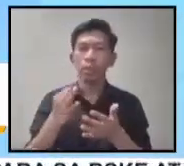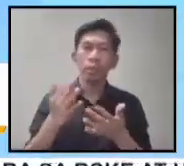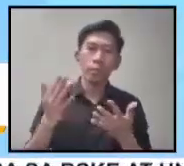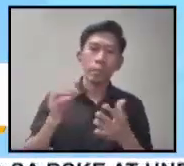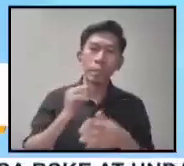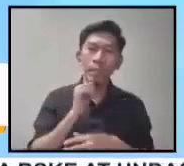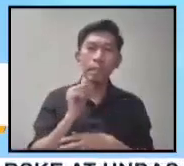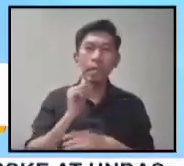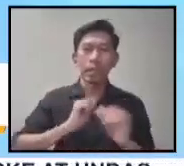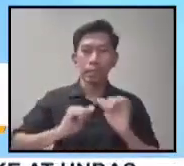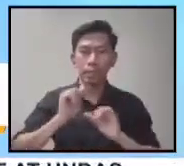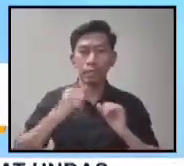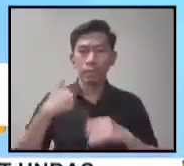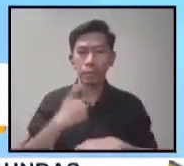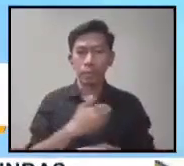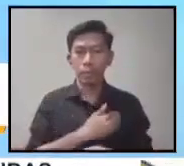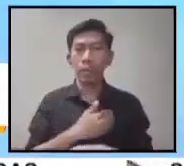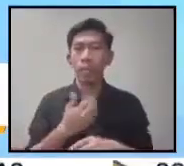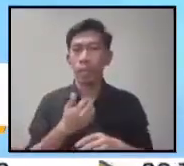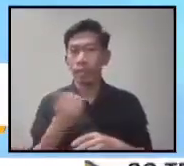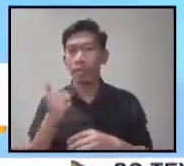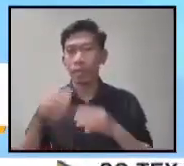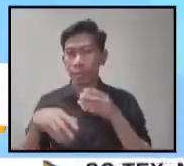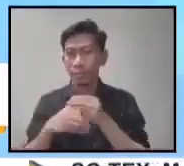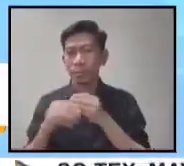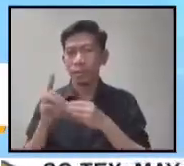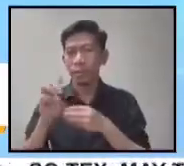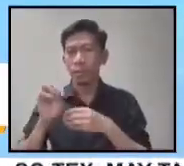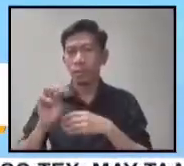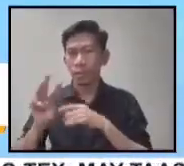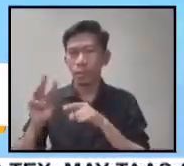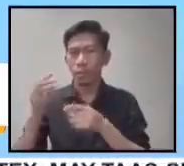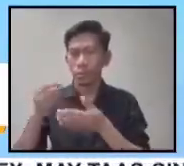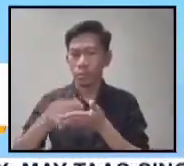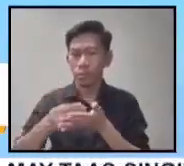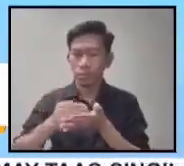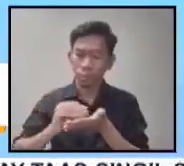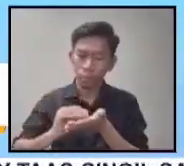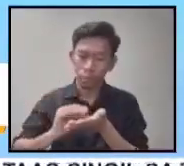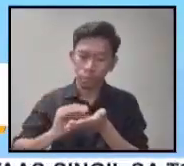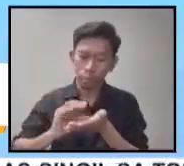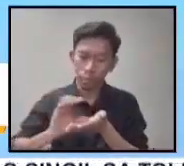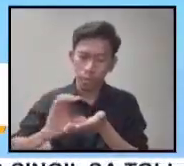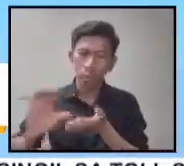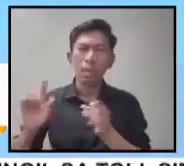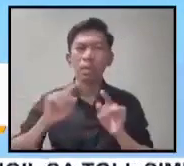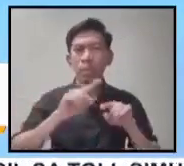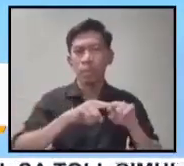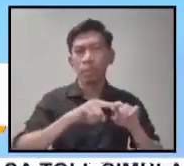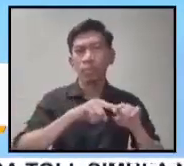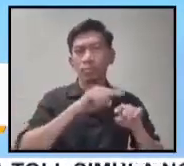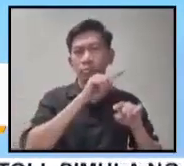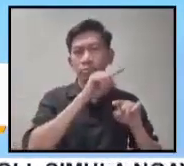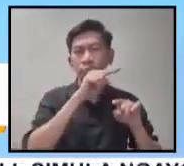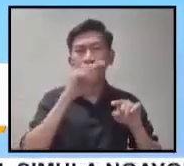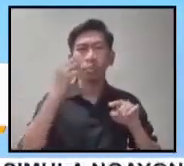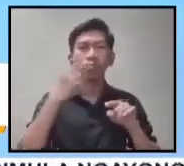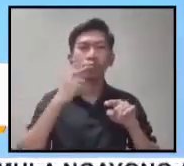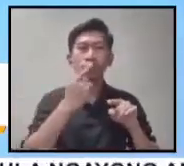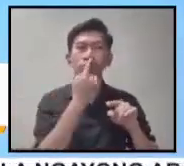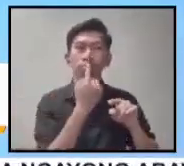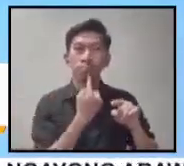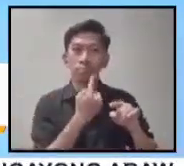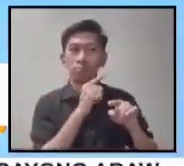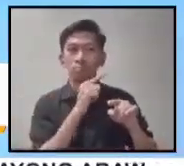50,000 pesos naman ang mula sa DMW na maari pang tumaas depende sa utos si President Marcos at DMW Officer in Charge Hans